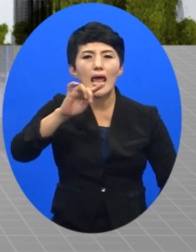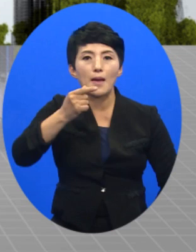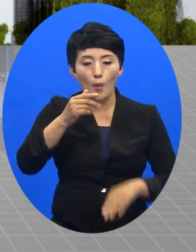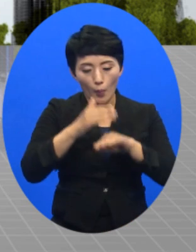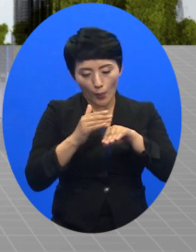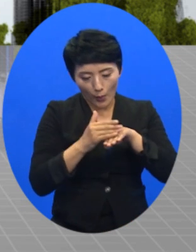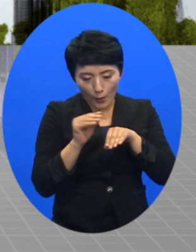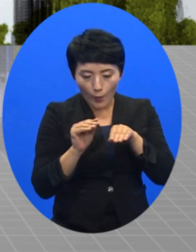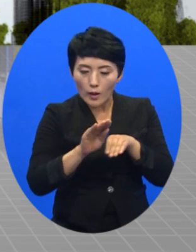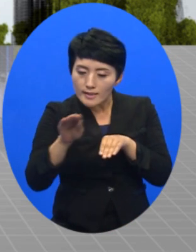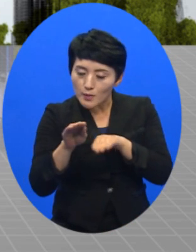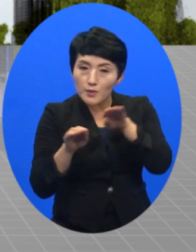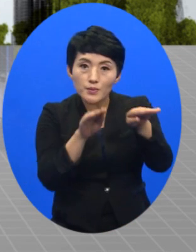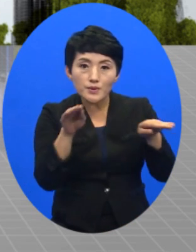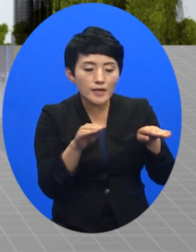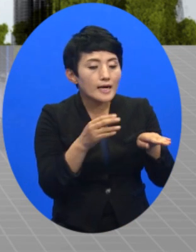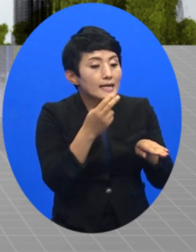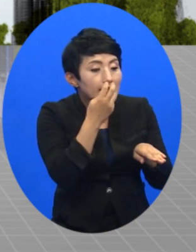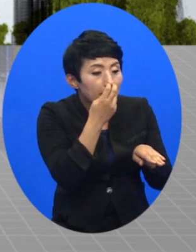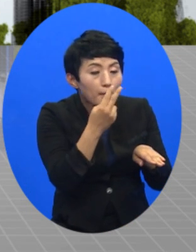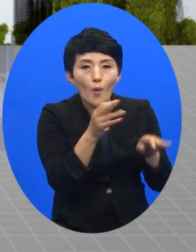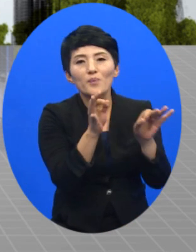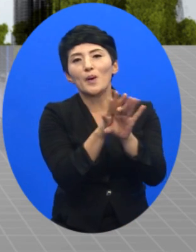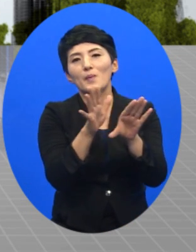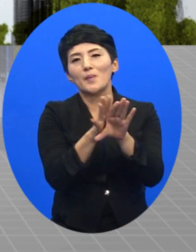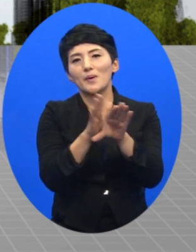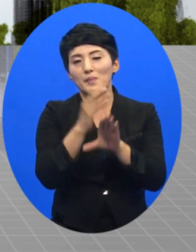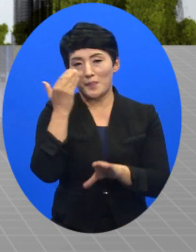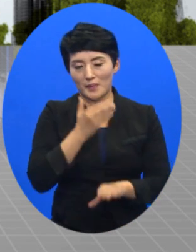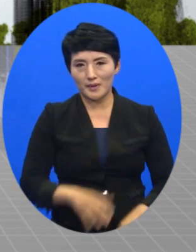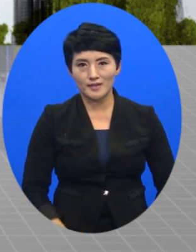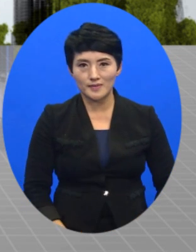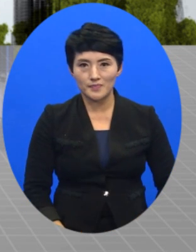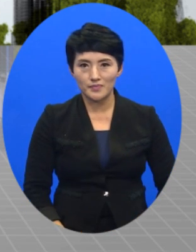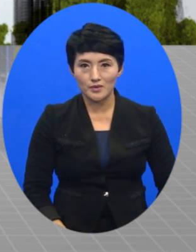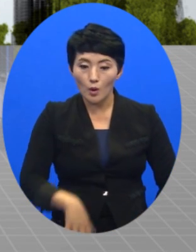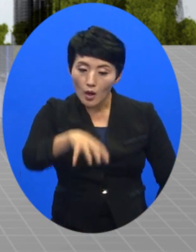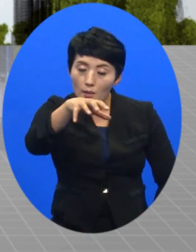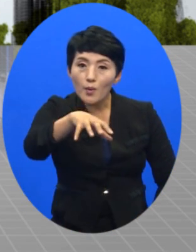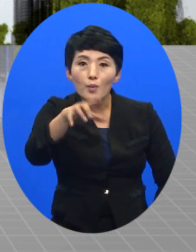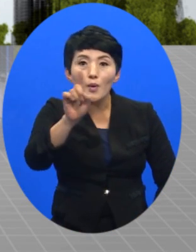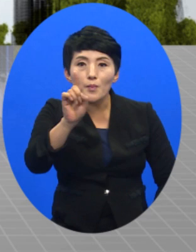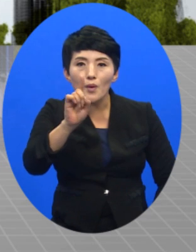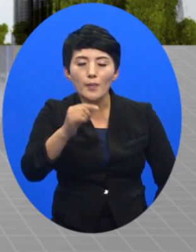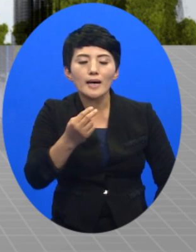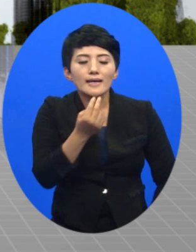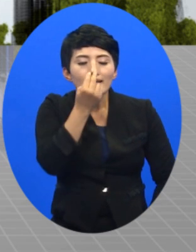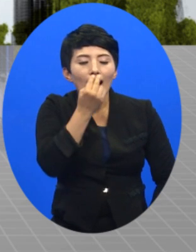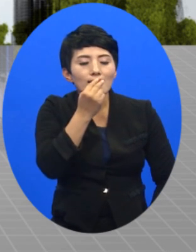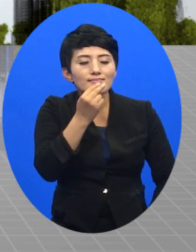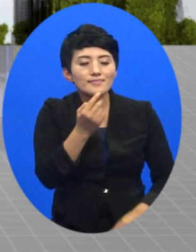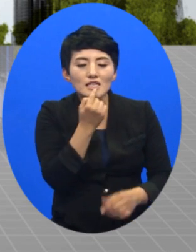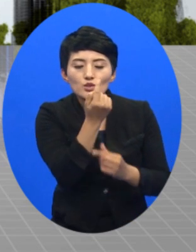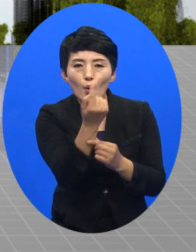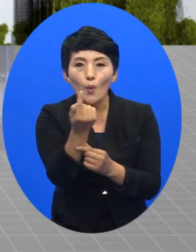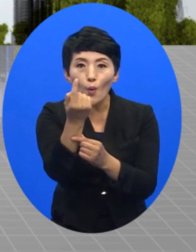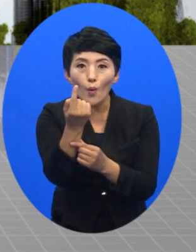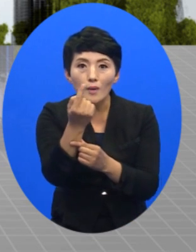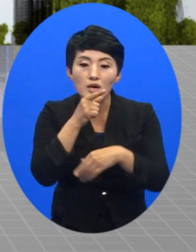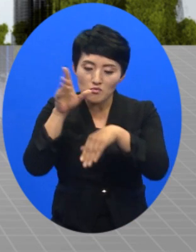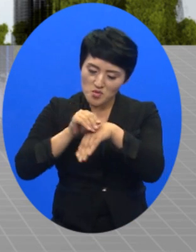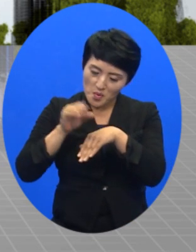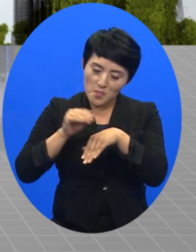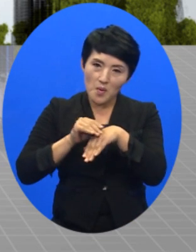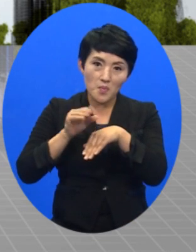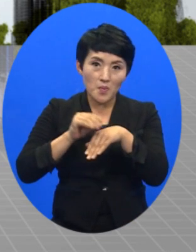이용해 주방용품에 밴 음식 냄새를 제거할 수 있고요. 마지막으로 거실에서는 은은한 향초를 이용해 습기 제거를